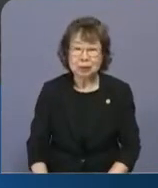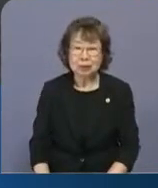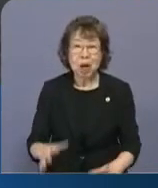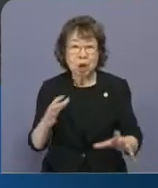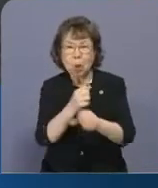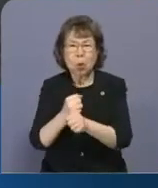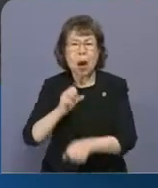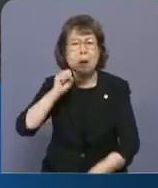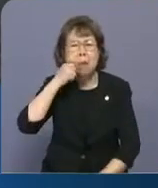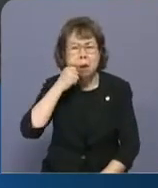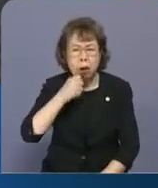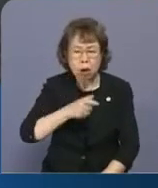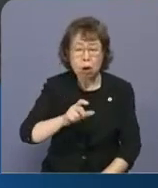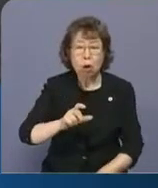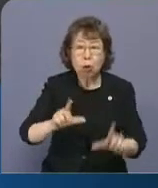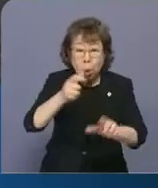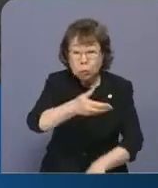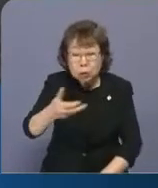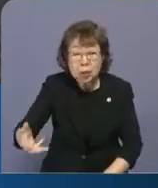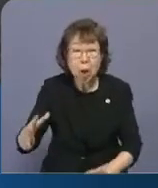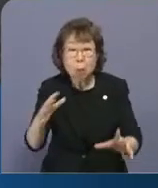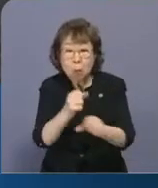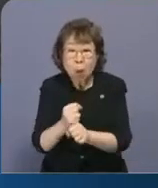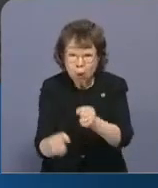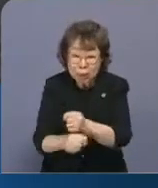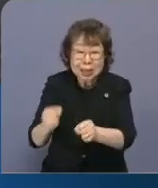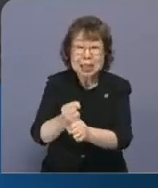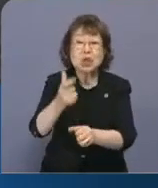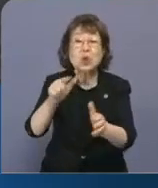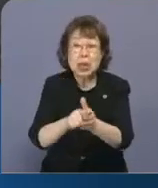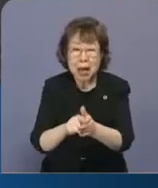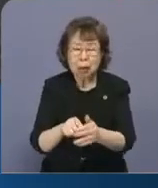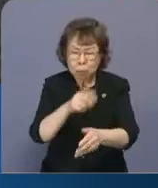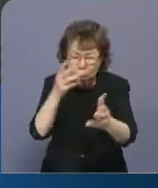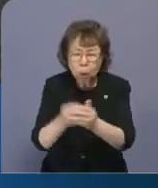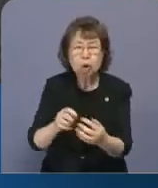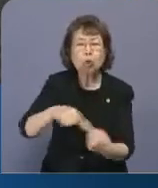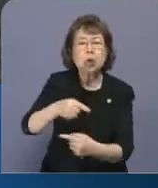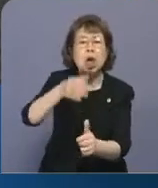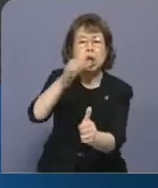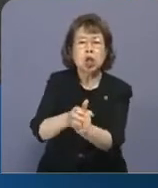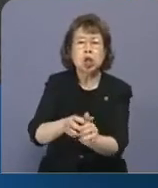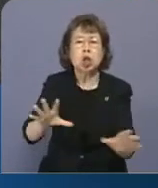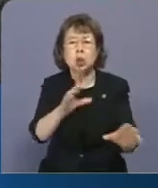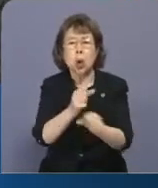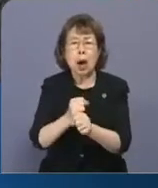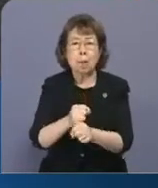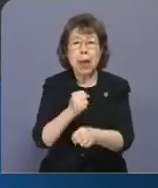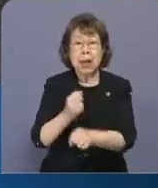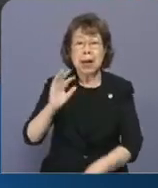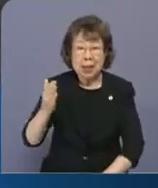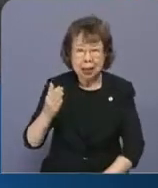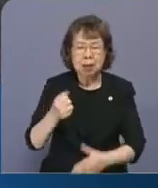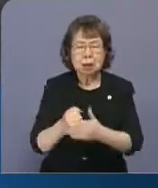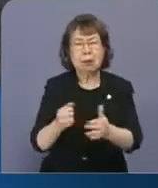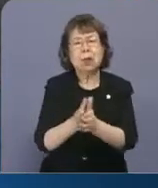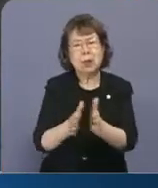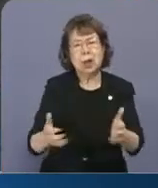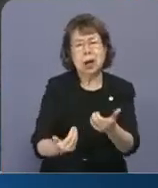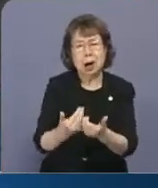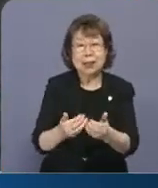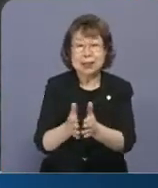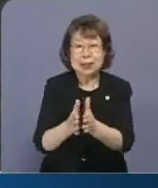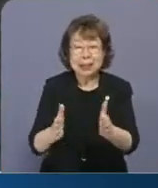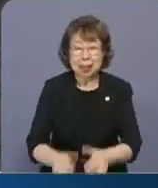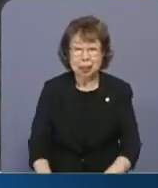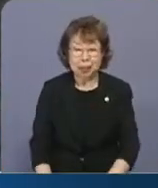통합협의체는 동천 생태하천 복원 사업으로 시작된 해수도수 사업 전반에 운영을 통합적으로 관리해야 한다는 주장이 나오면서 시작됐습니다. 네.